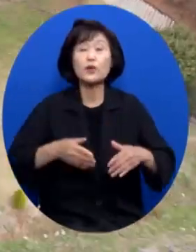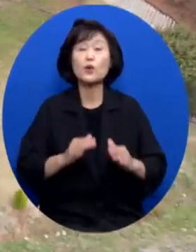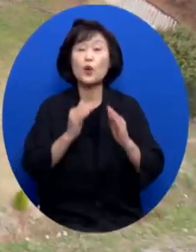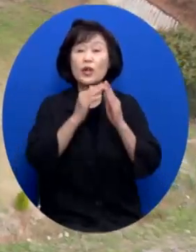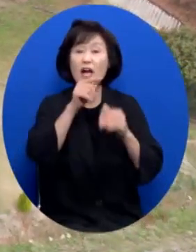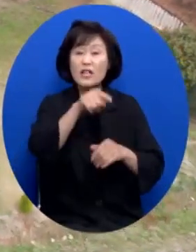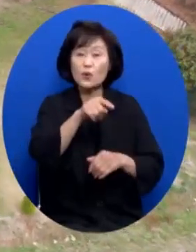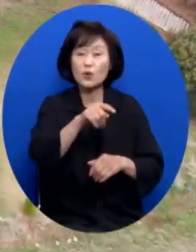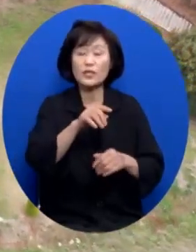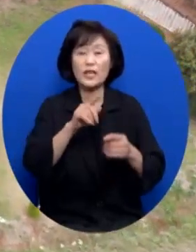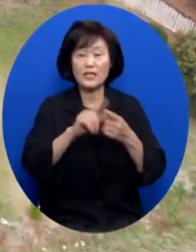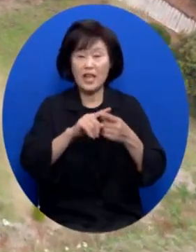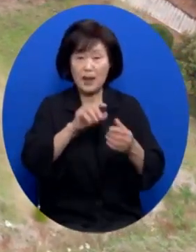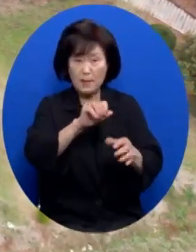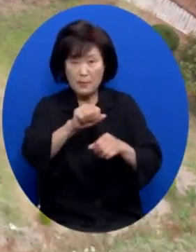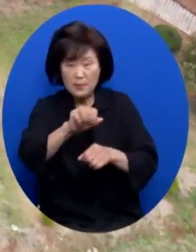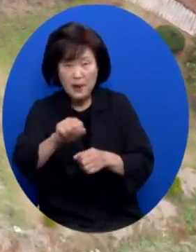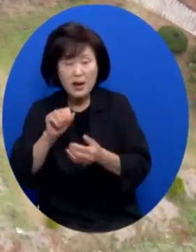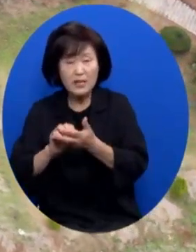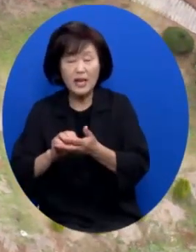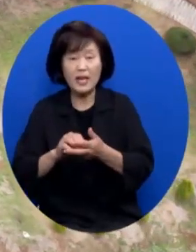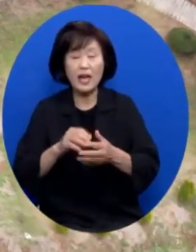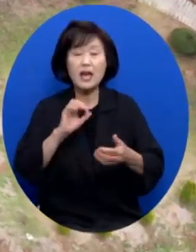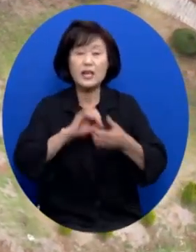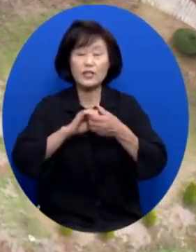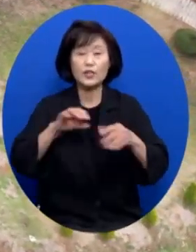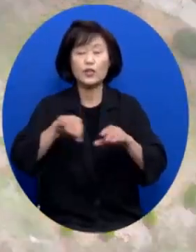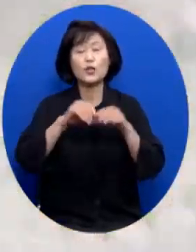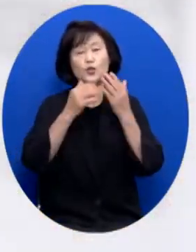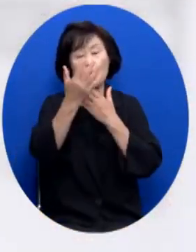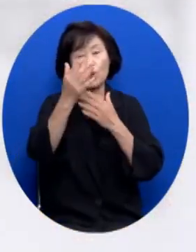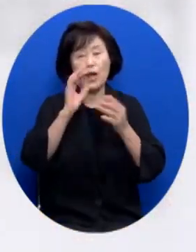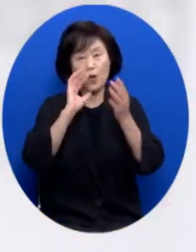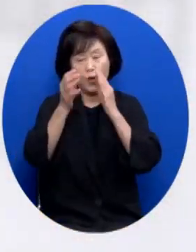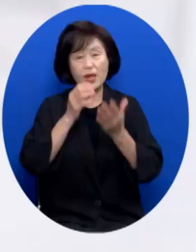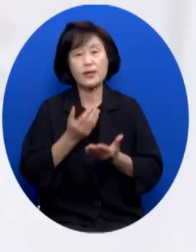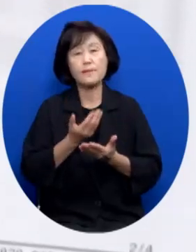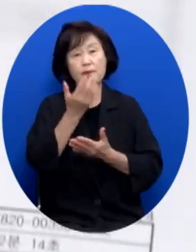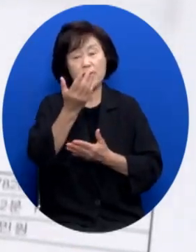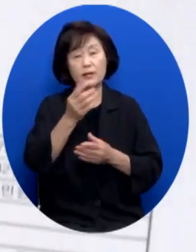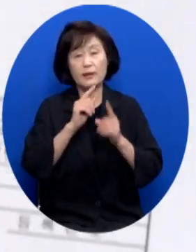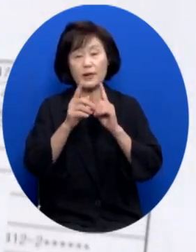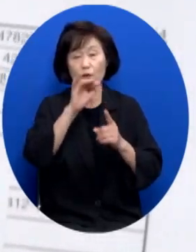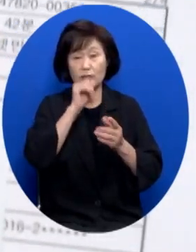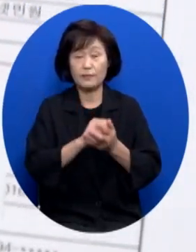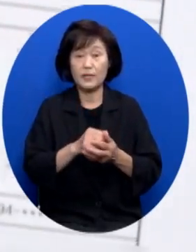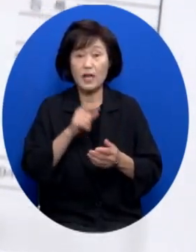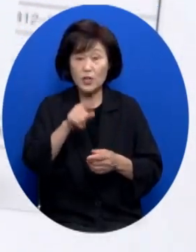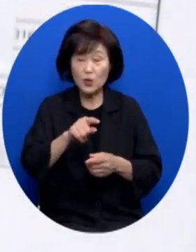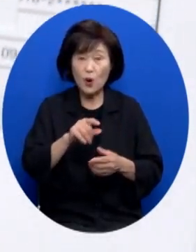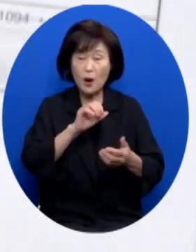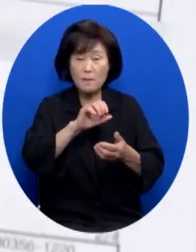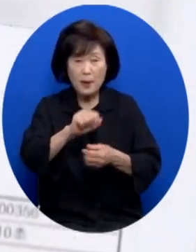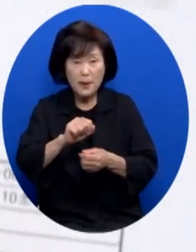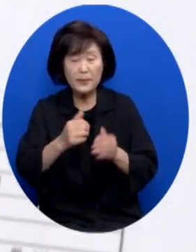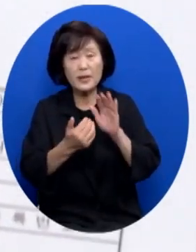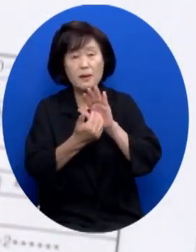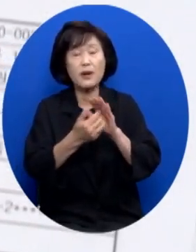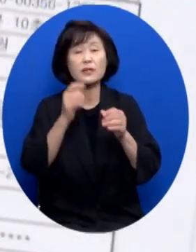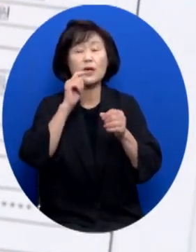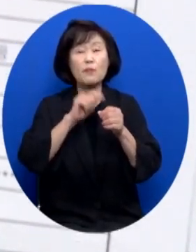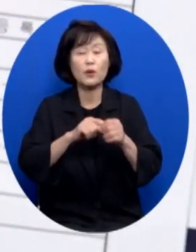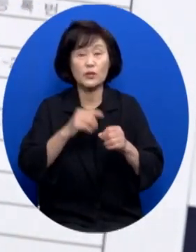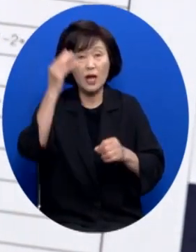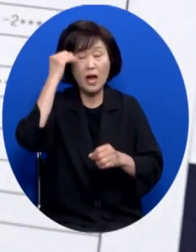제목의 안건을 정기총회에 올릴 예정이라고 밝혔습니다. 신천지 청도 성지화 작업을 막으려는 한국교회